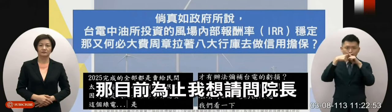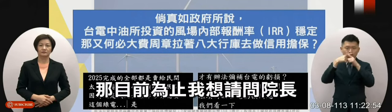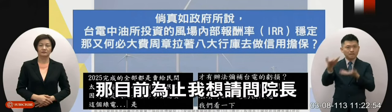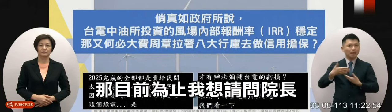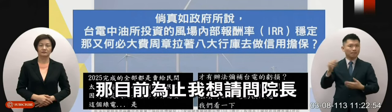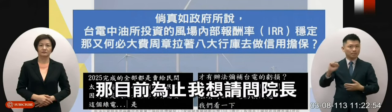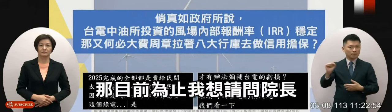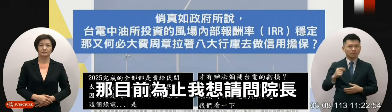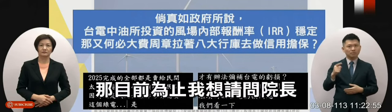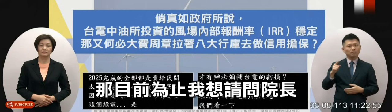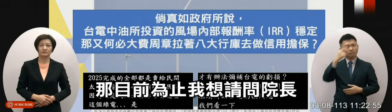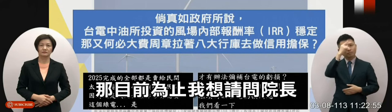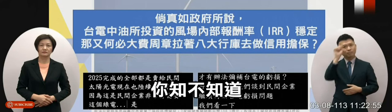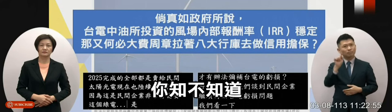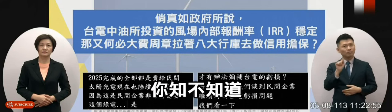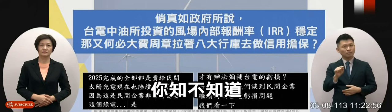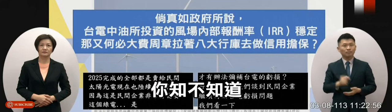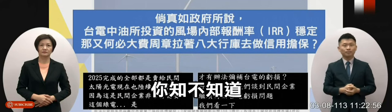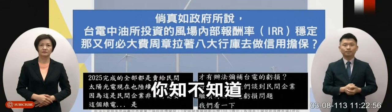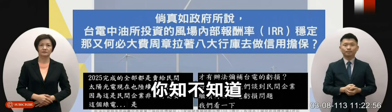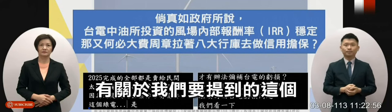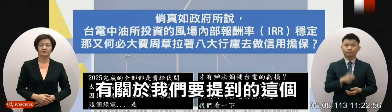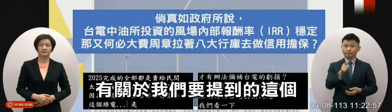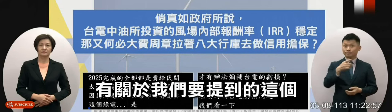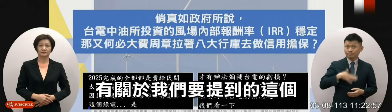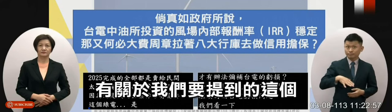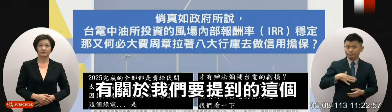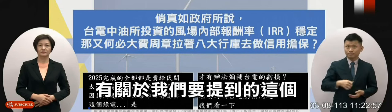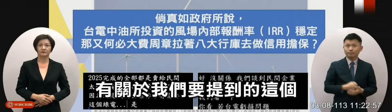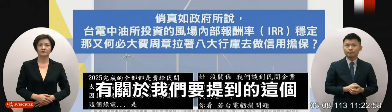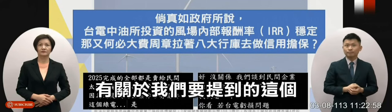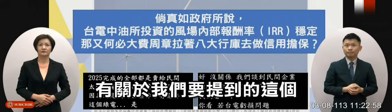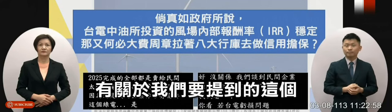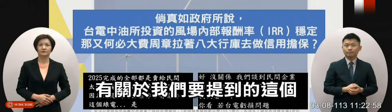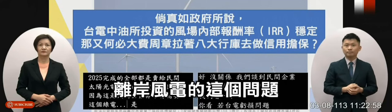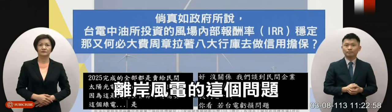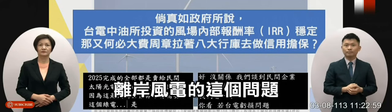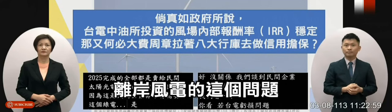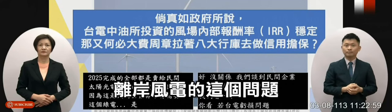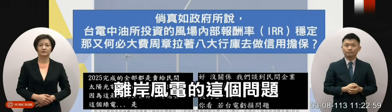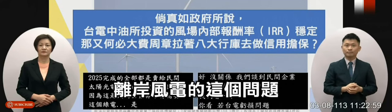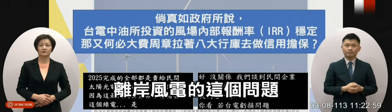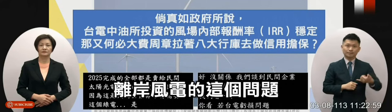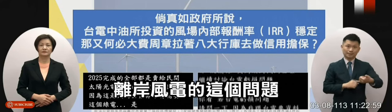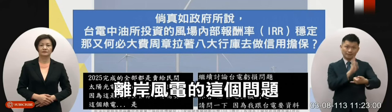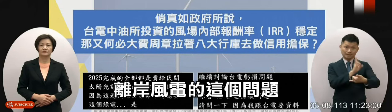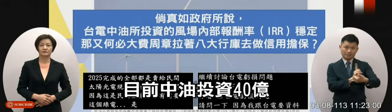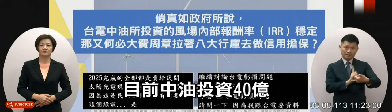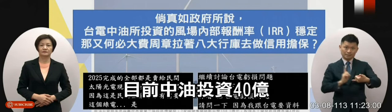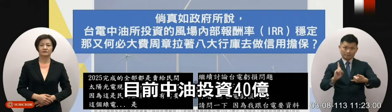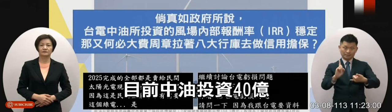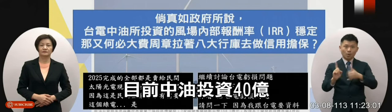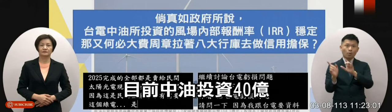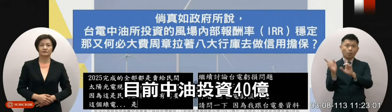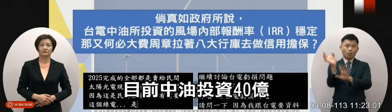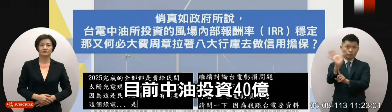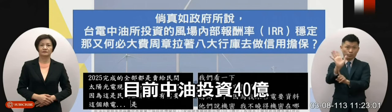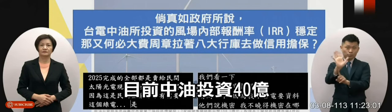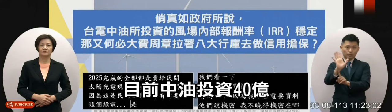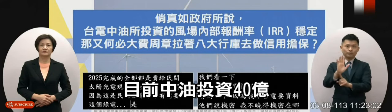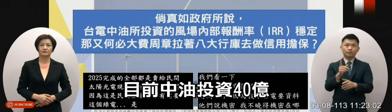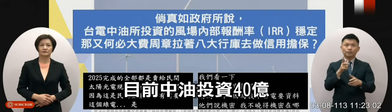那目前为止，我想请问院长，你知不知道有关于我们要提到的这个离岸风电的这个问题哦？目前中油投